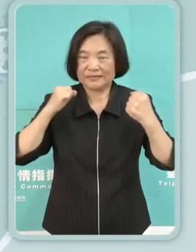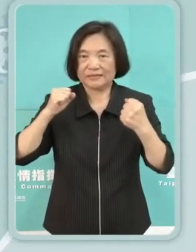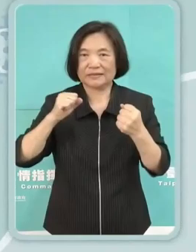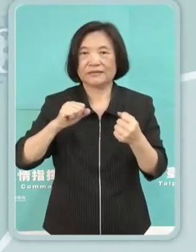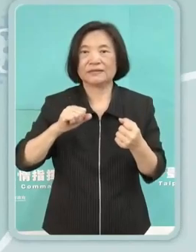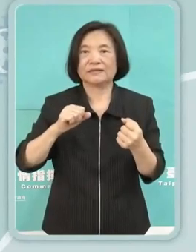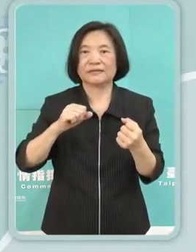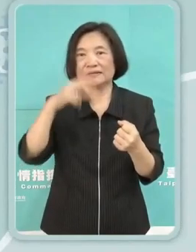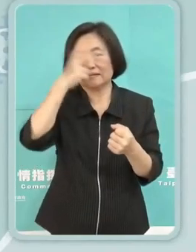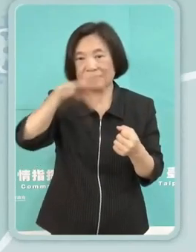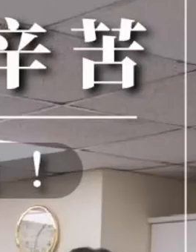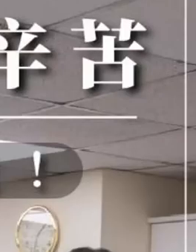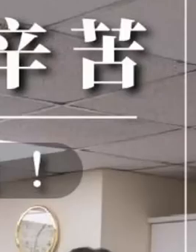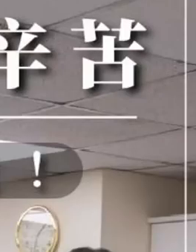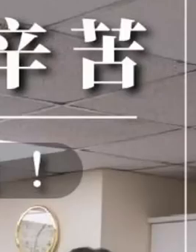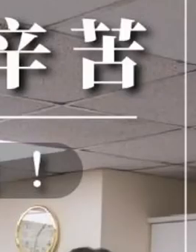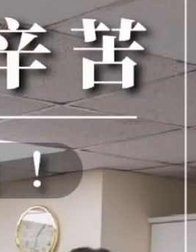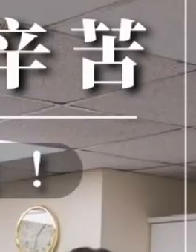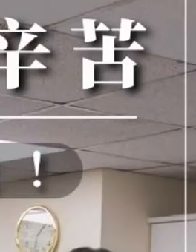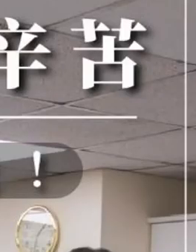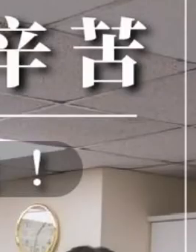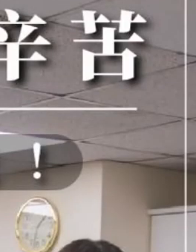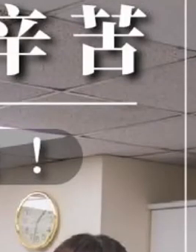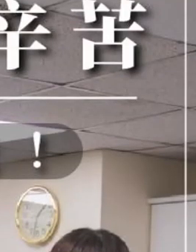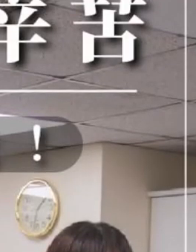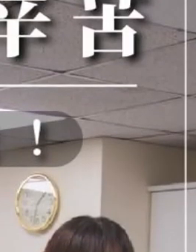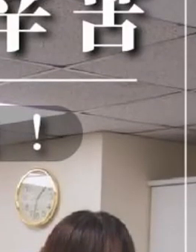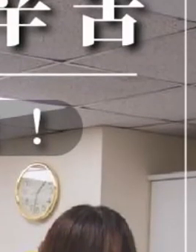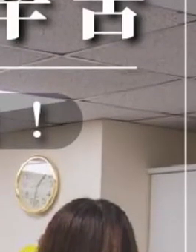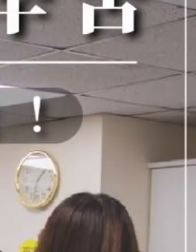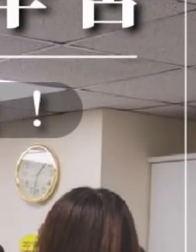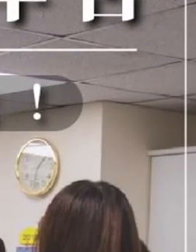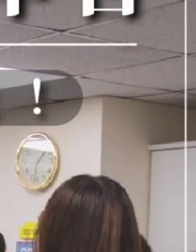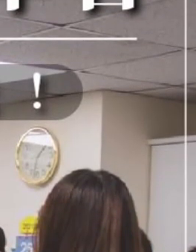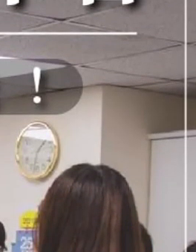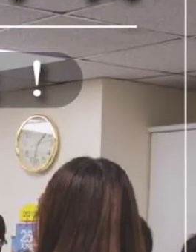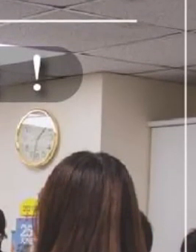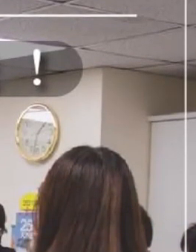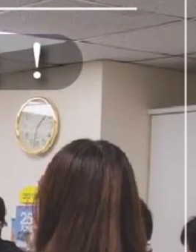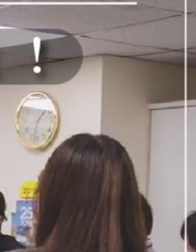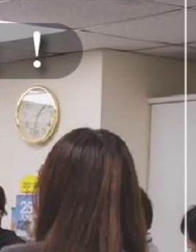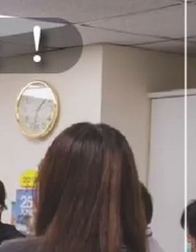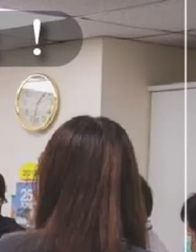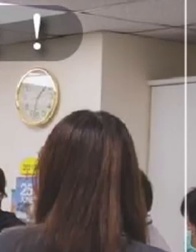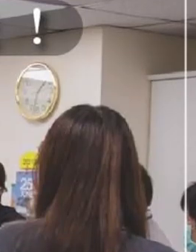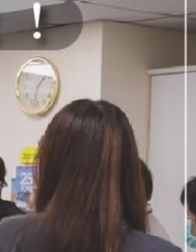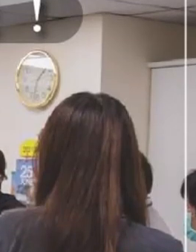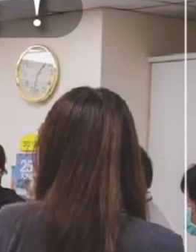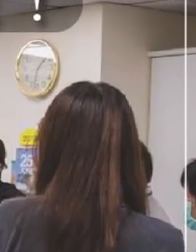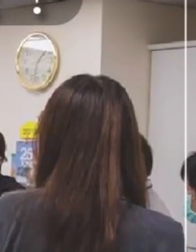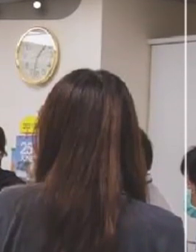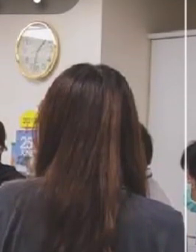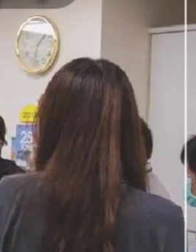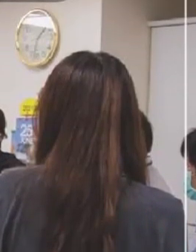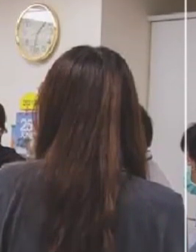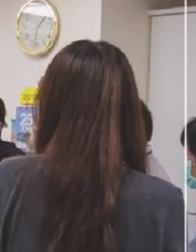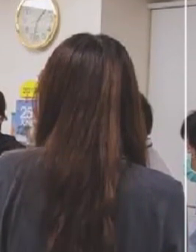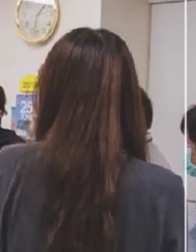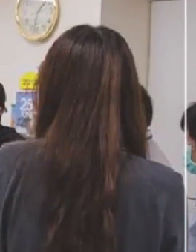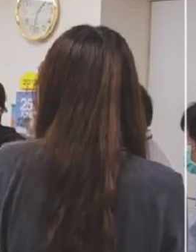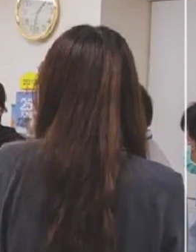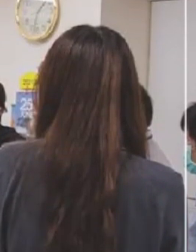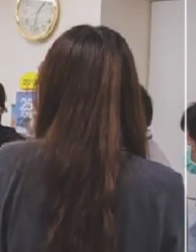或者是医院去。另外一块的是，我们会通报到各我们12个行政区的健康服务中心，由